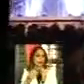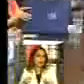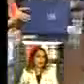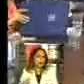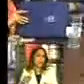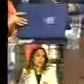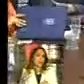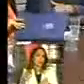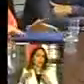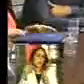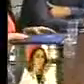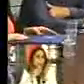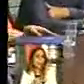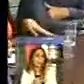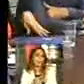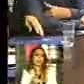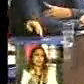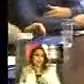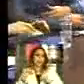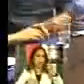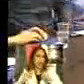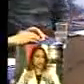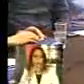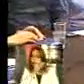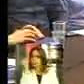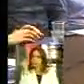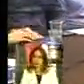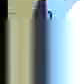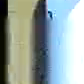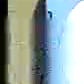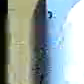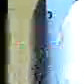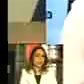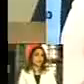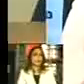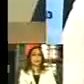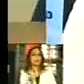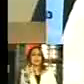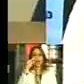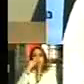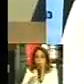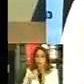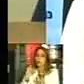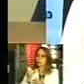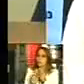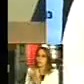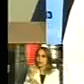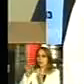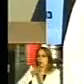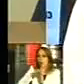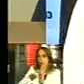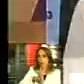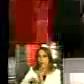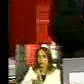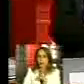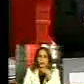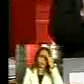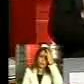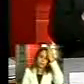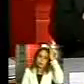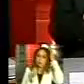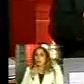ויש חוקים, התפקיד של המחוקק הוא לא לקבוע נורמות. דרך חוק, דרך חוק אתה יוצר, דרך חוק אתה יוצר נורמות. עכשיו אני רוצה לבוא ולומר שהמחוקק היה